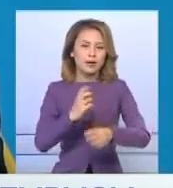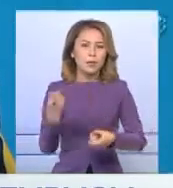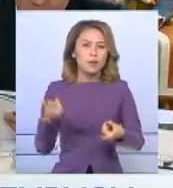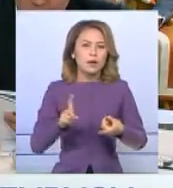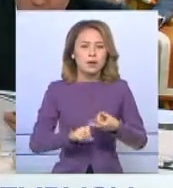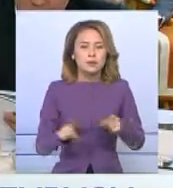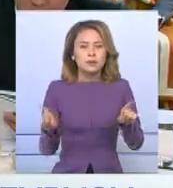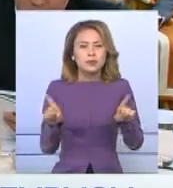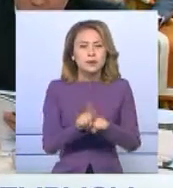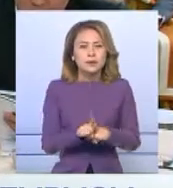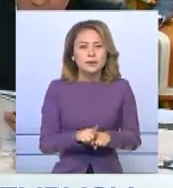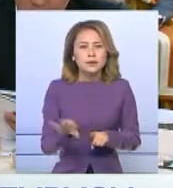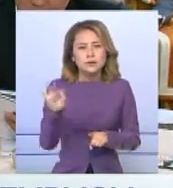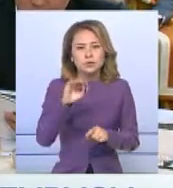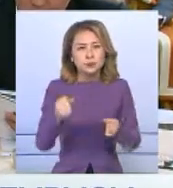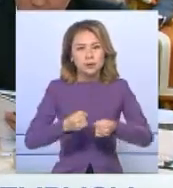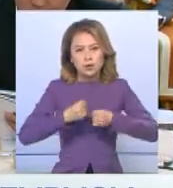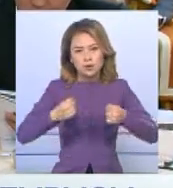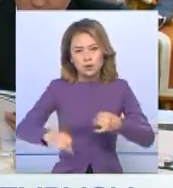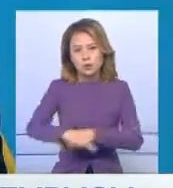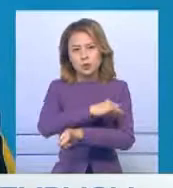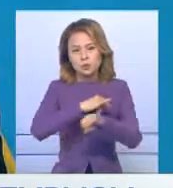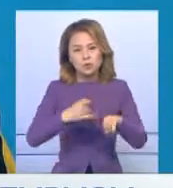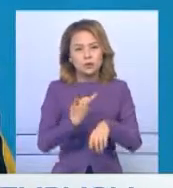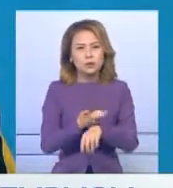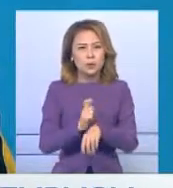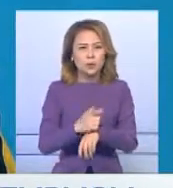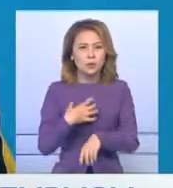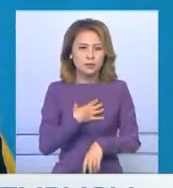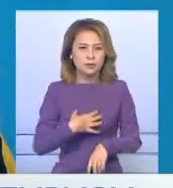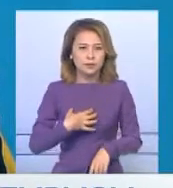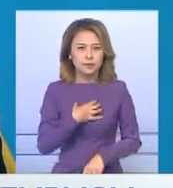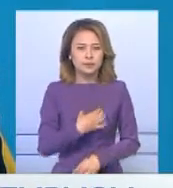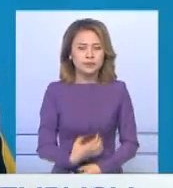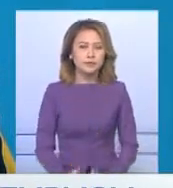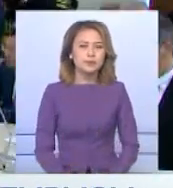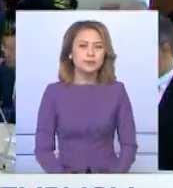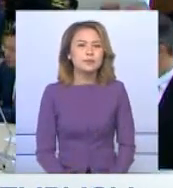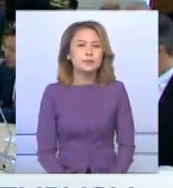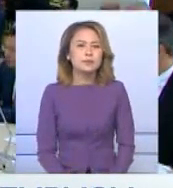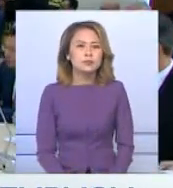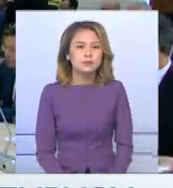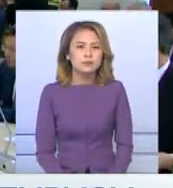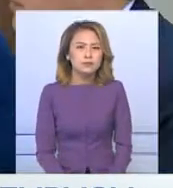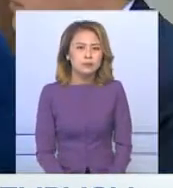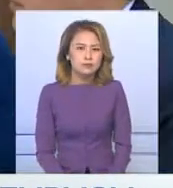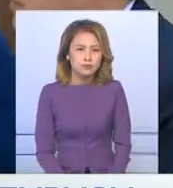университеттің халықаралық байланыстар аясын кеңейтудің маңызы зор екенін айтты.